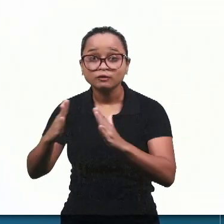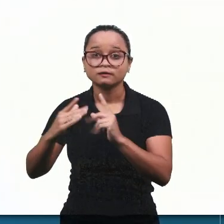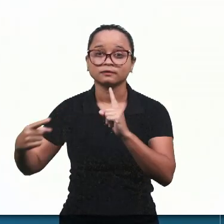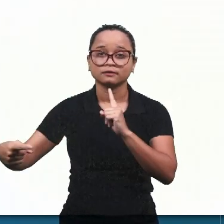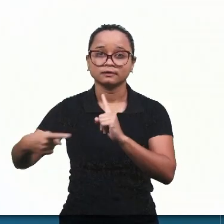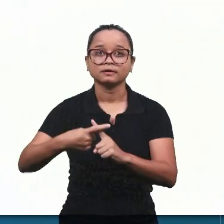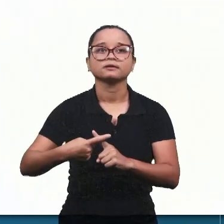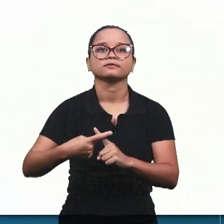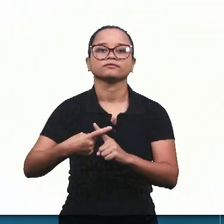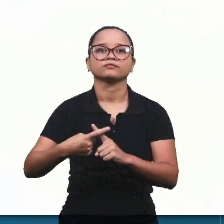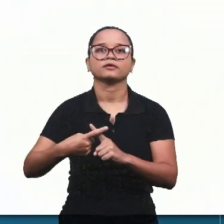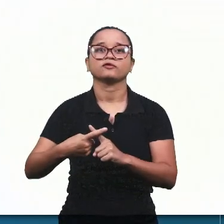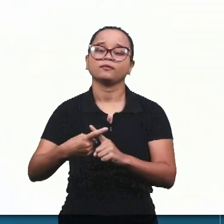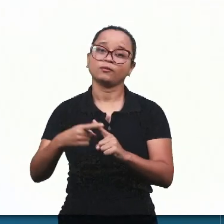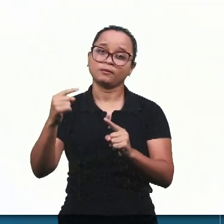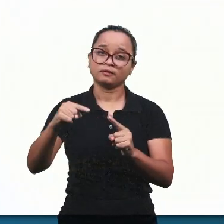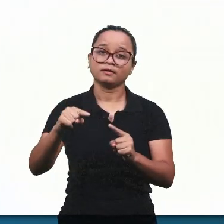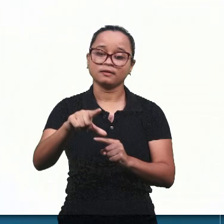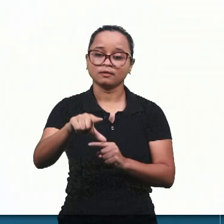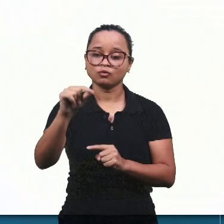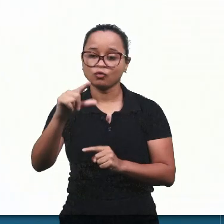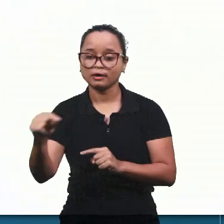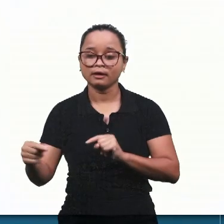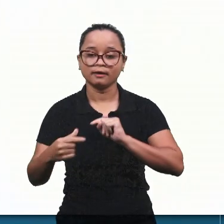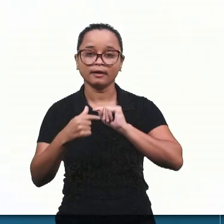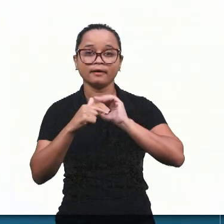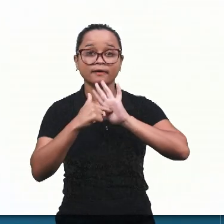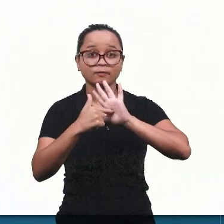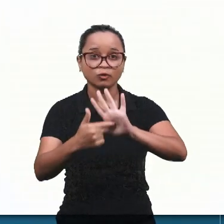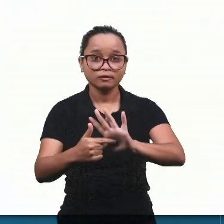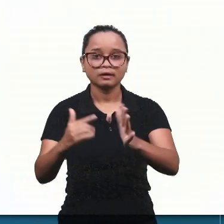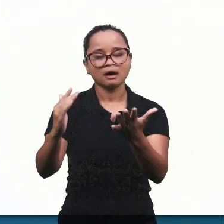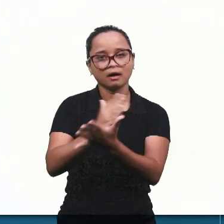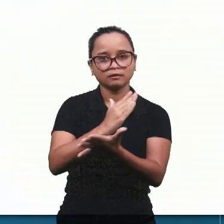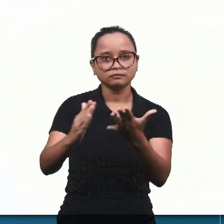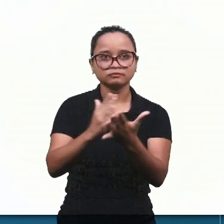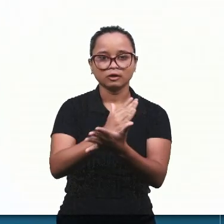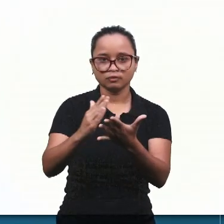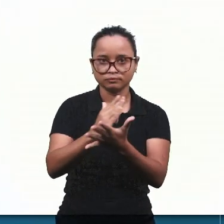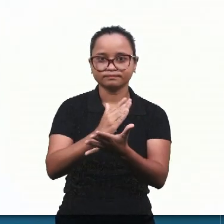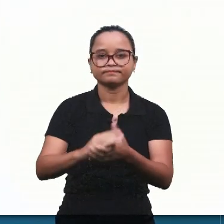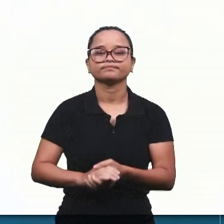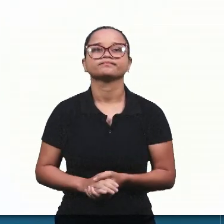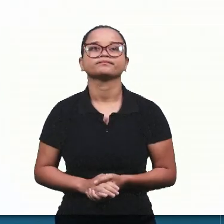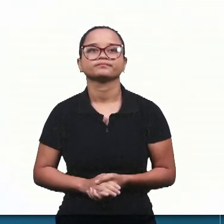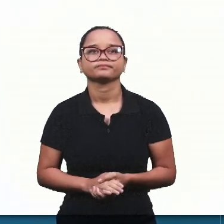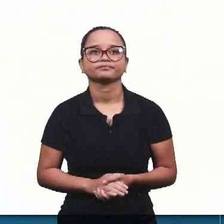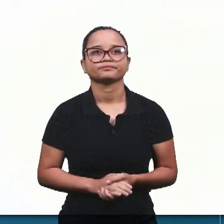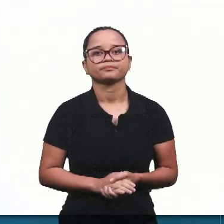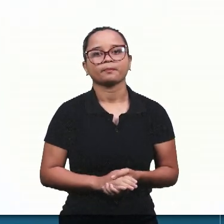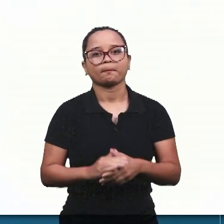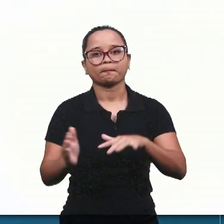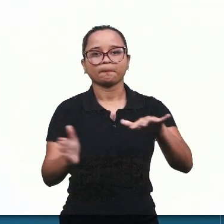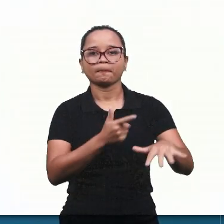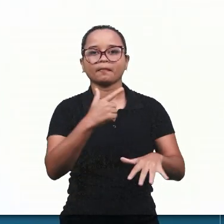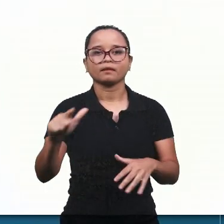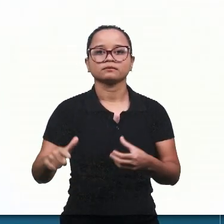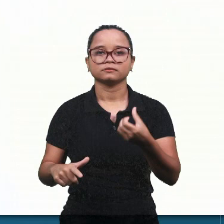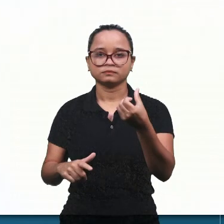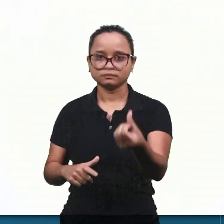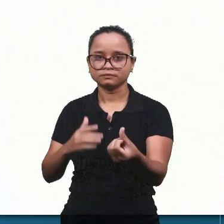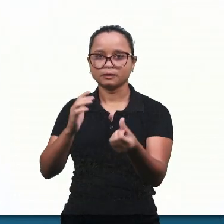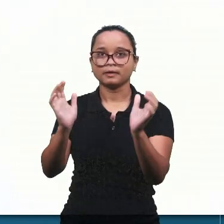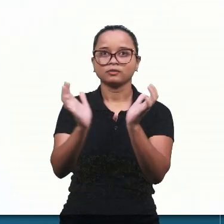quelques-uns. Ce que vous allez retrouver dans le texte, vous allez enregistrer dans les réponses. Sixième question, qui s'adresse